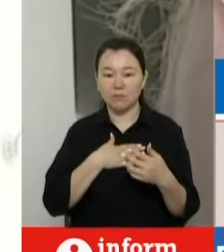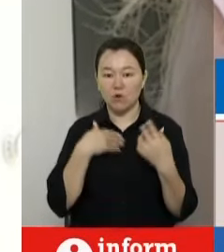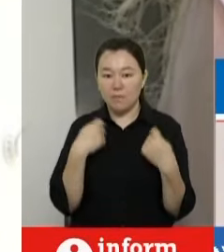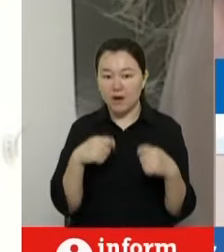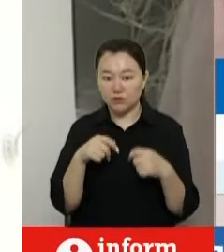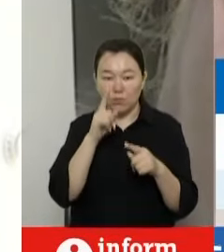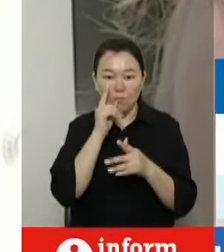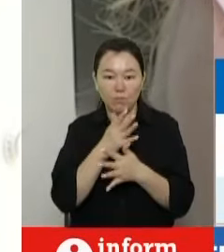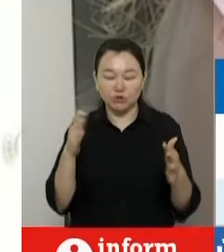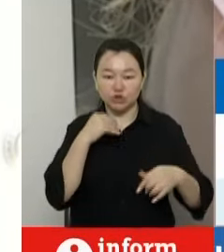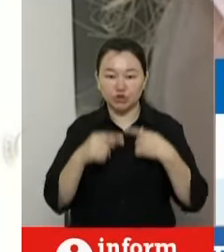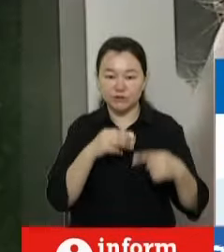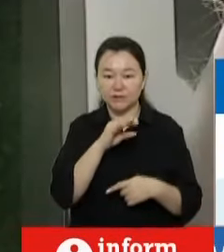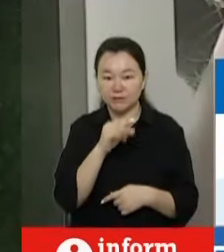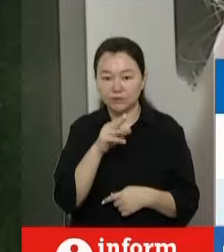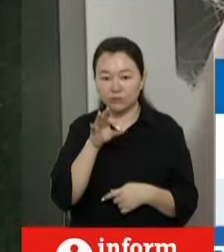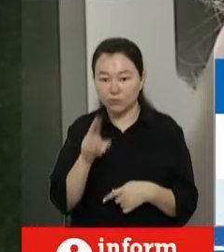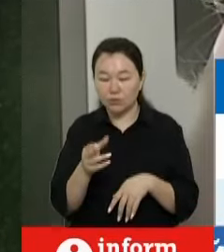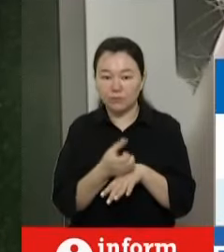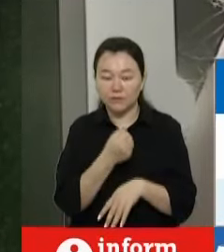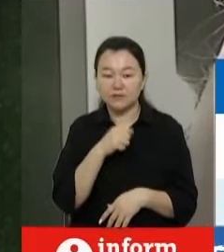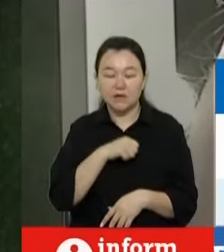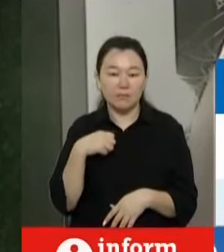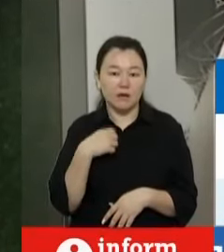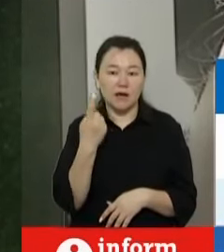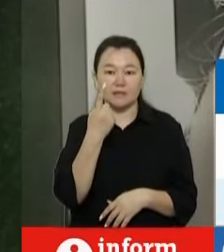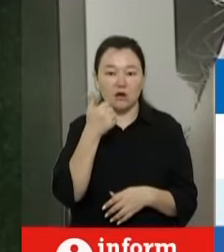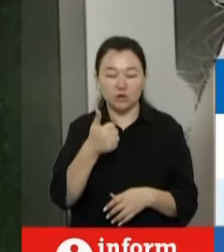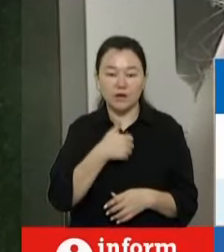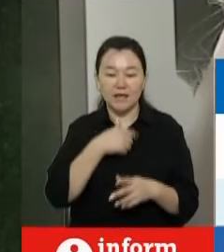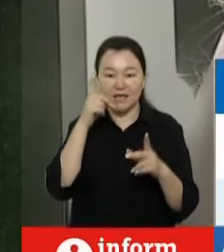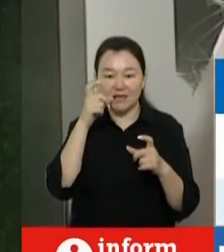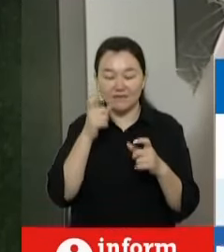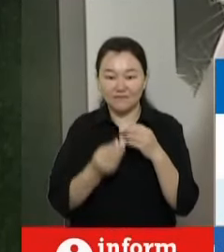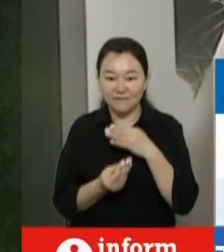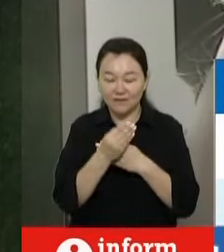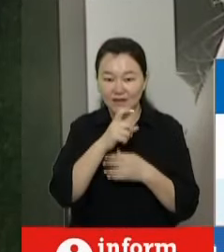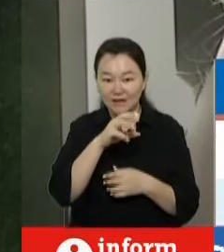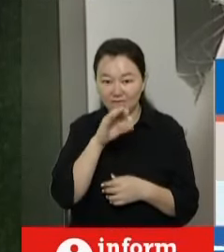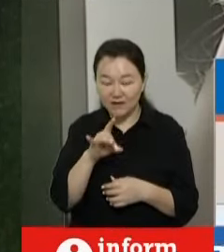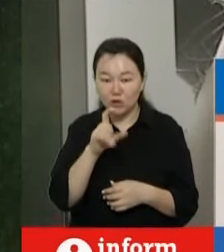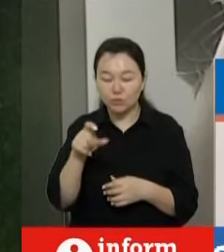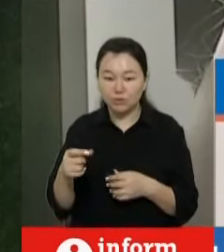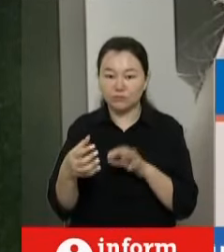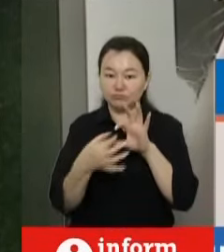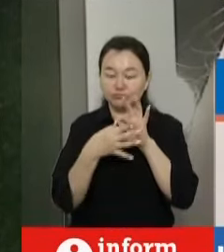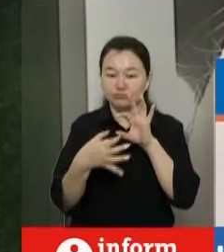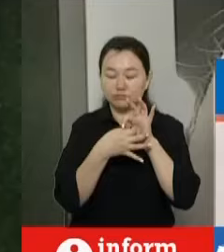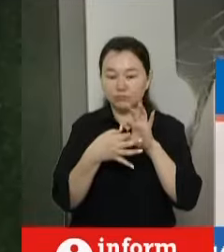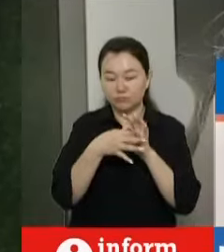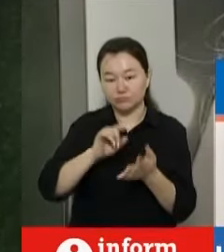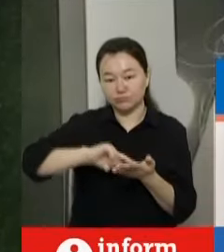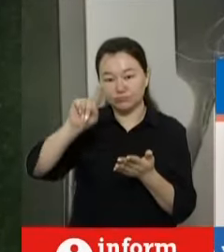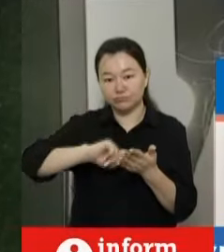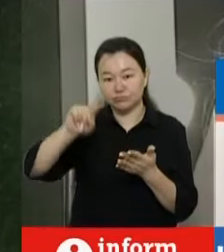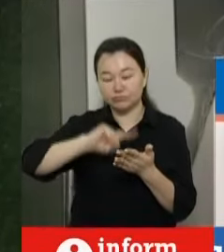Продажамның көбі негізі TikTok-пен болады, в основном. Бір жақсысы эфирға кірген кезде адамдар сразу кіре береді. Лентаны листать етіп отырған кезде кіре